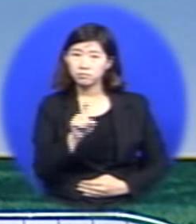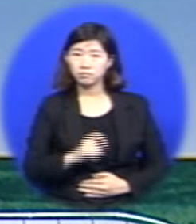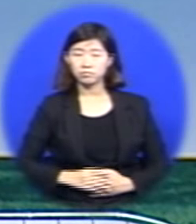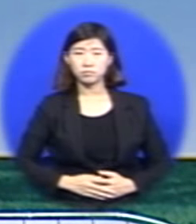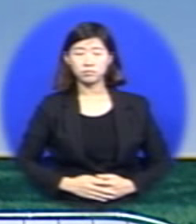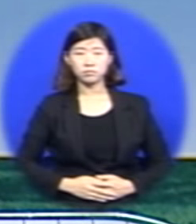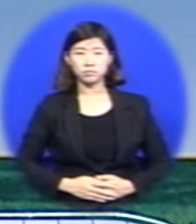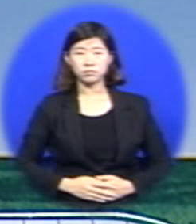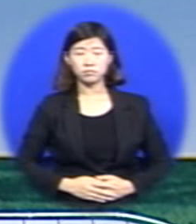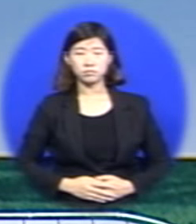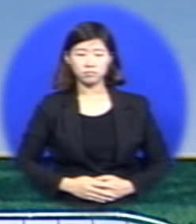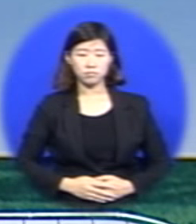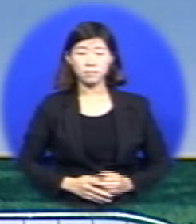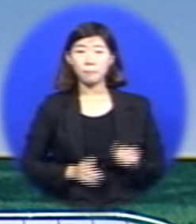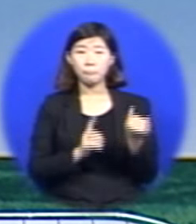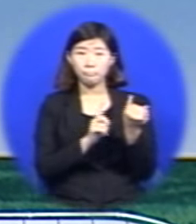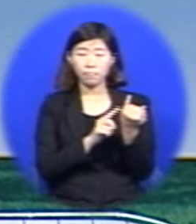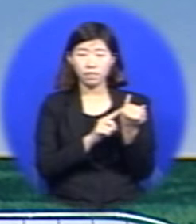그가 비록 여성이지만